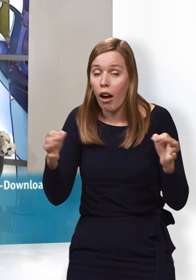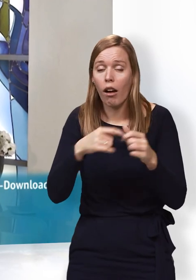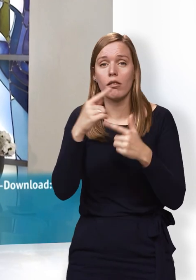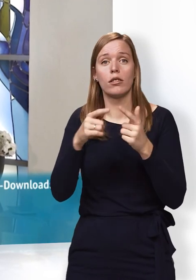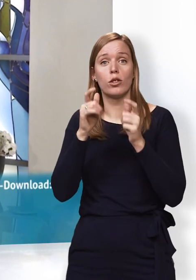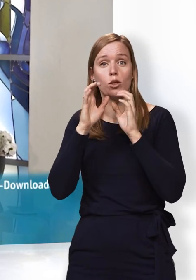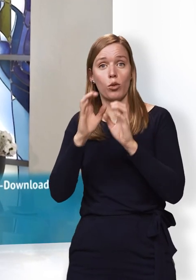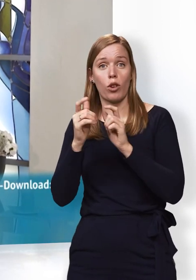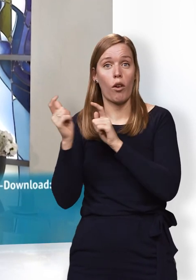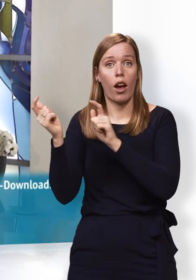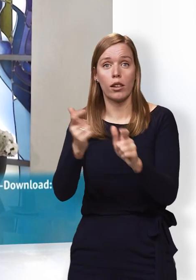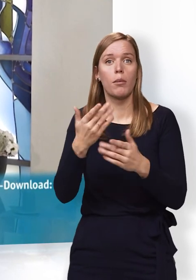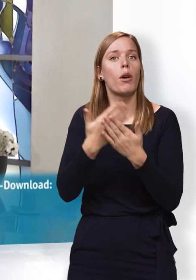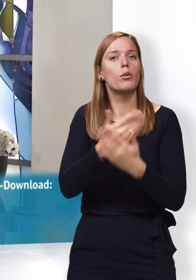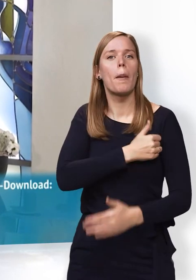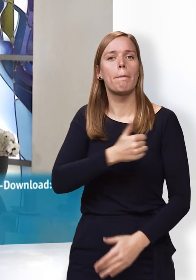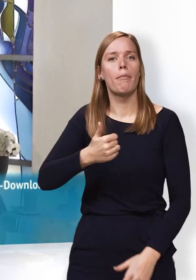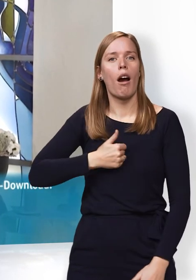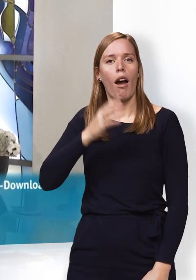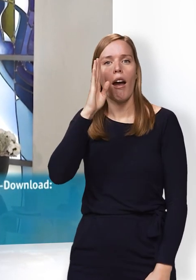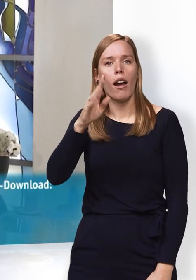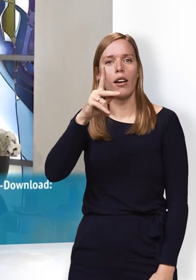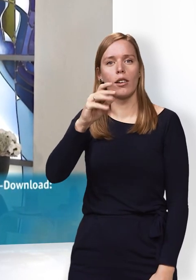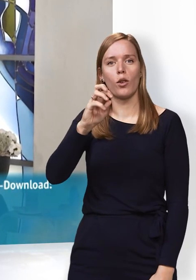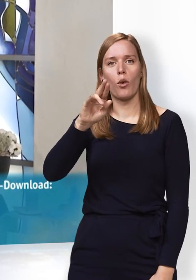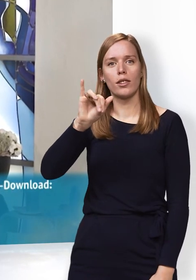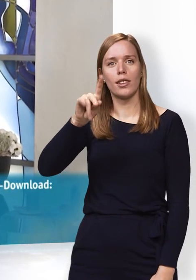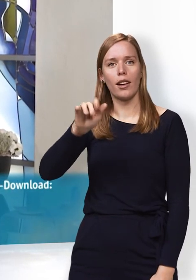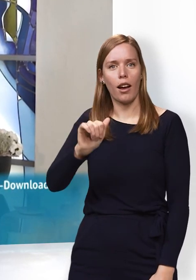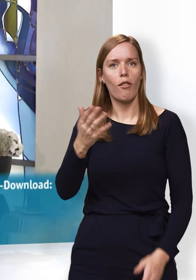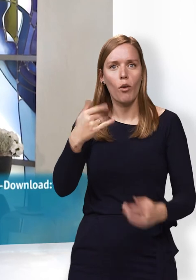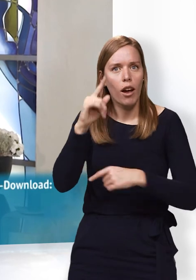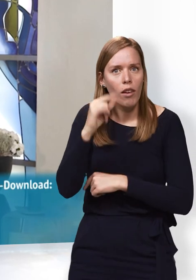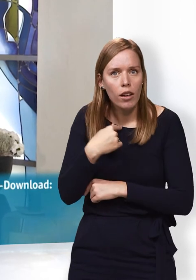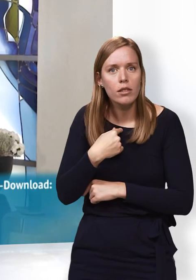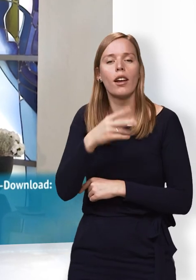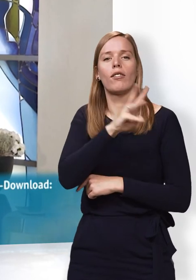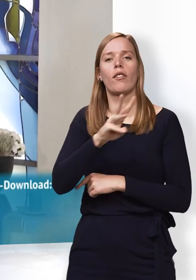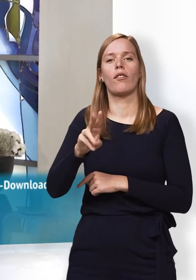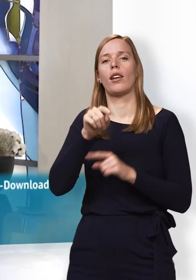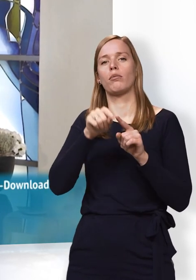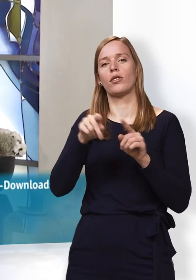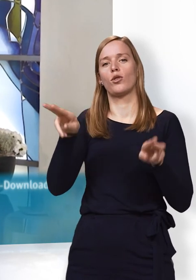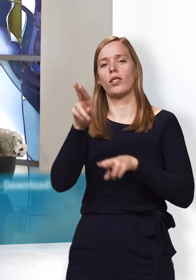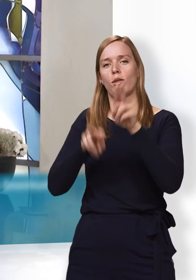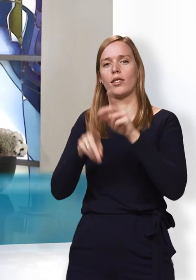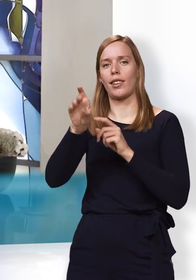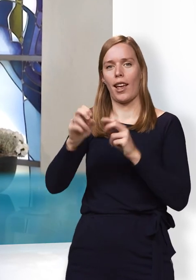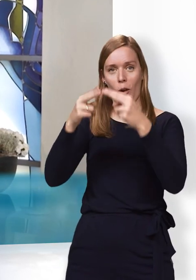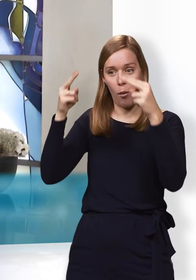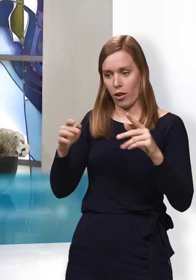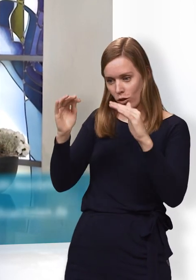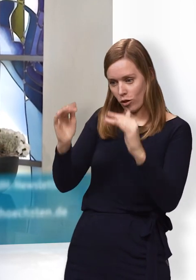im Mai nach Korsika, das entnehmen Sie unserer Homepage www.stundedeshoechsten.de. Sie können auch gerne